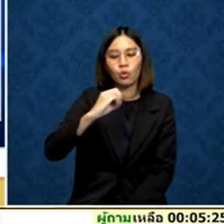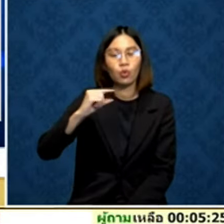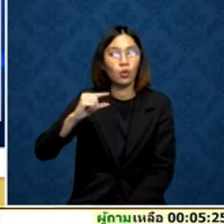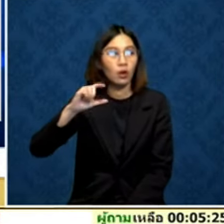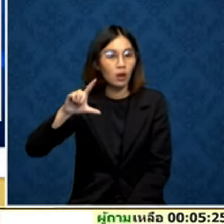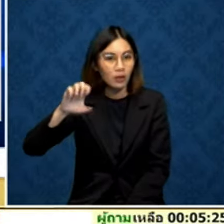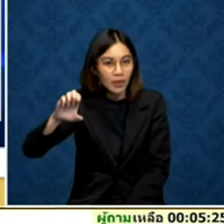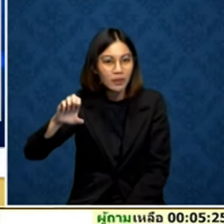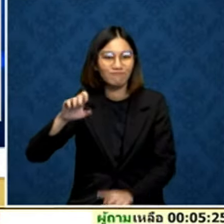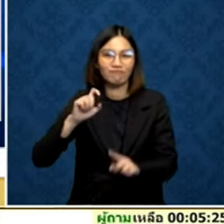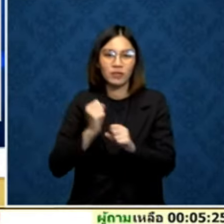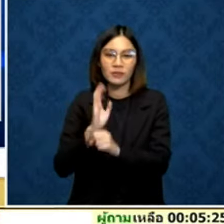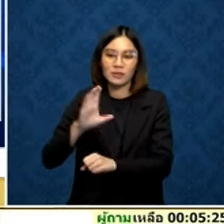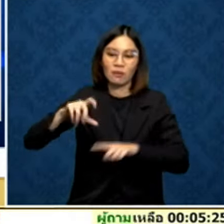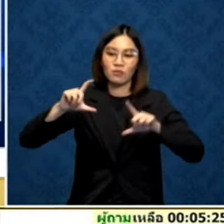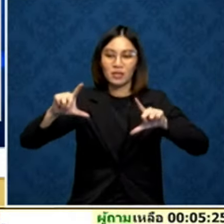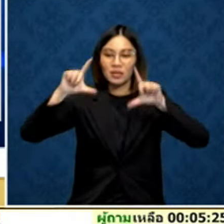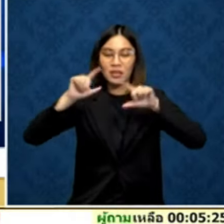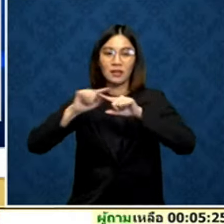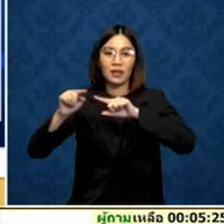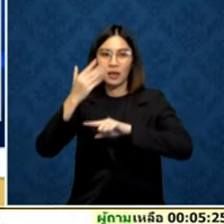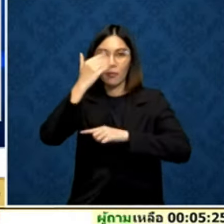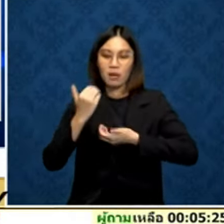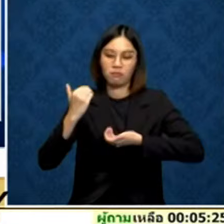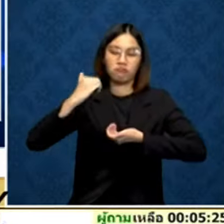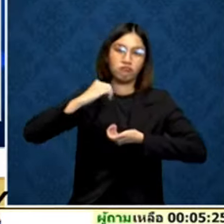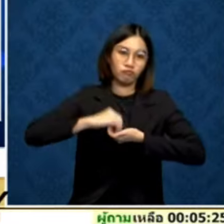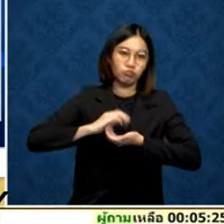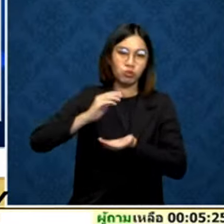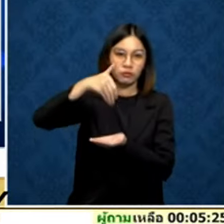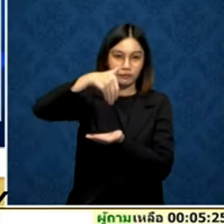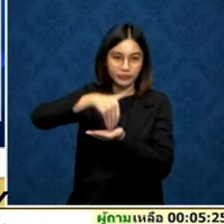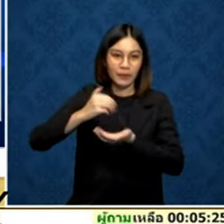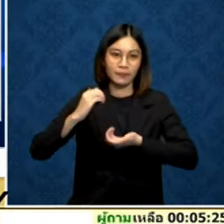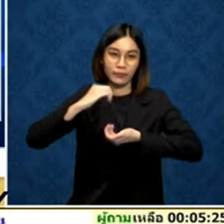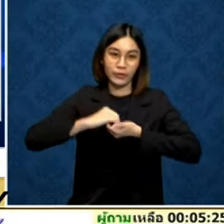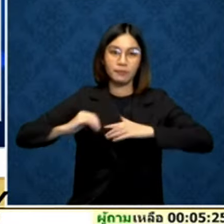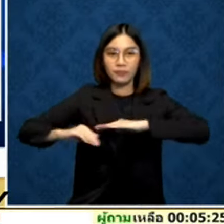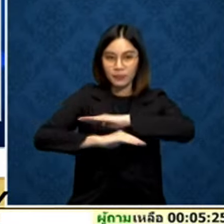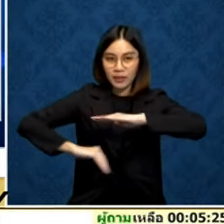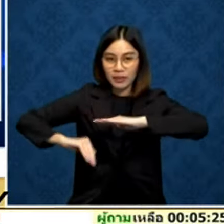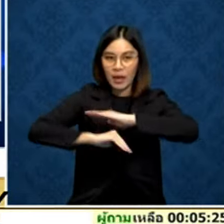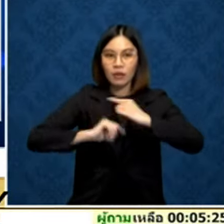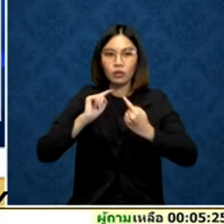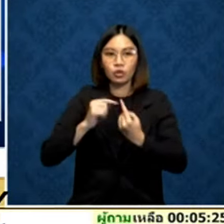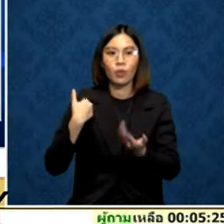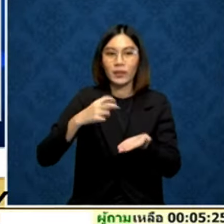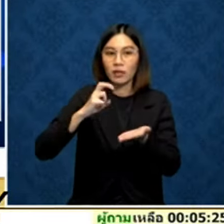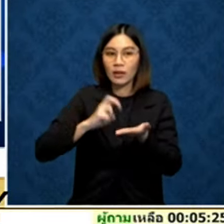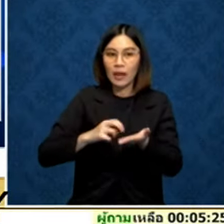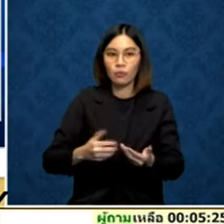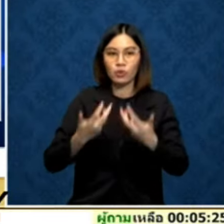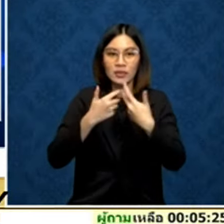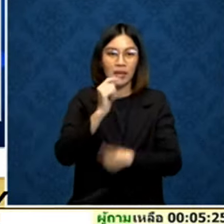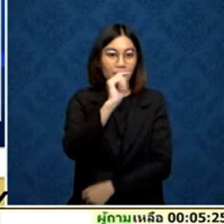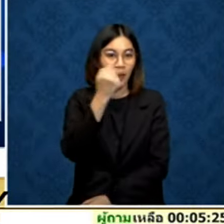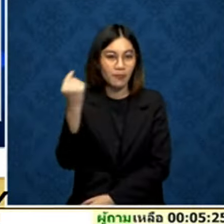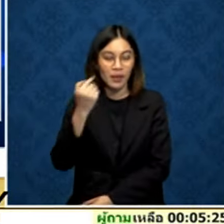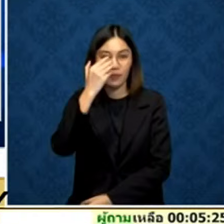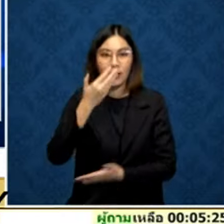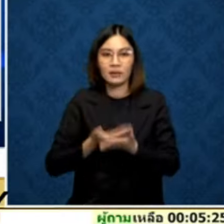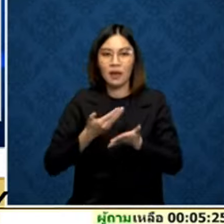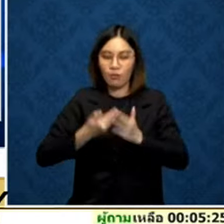AWS นะครับเพื่อที่เข้ามาสร้าง data center เพื่อเป็น infrastructure พื้นฐานในการที่จะรองรับอุตสาหกรรมใหม่ๆเพื่อที่จะสร้างผลกำไร